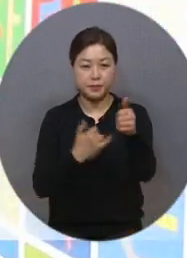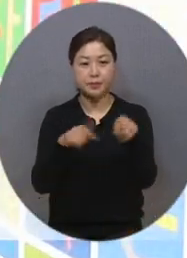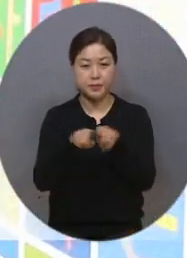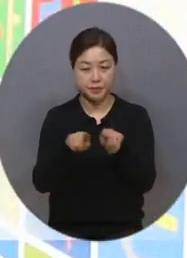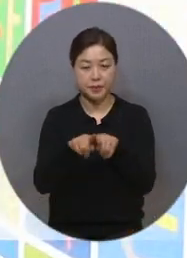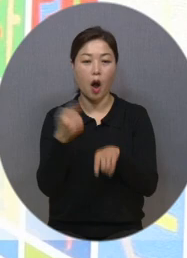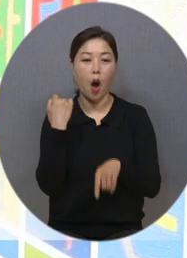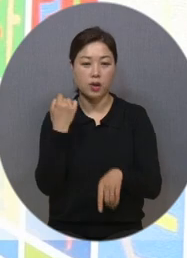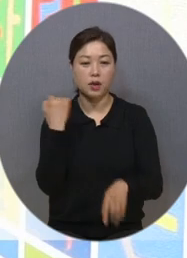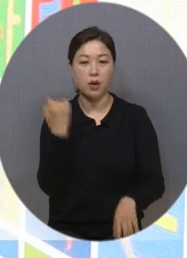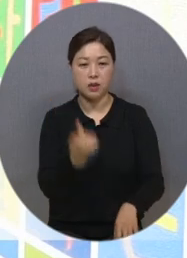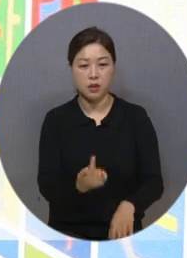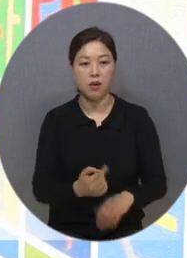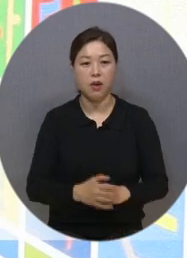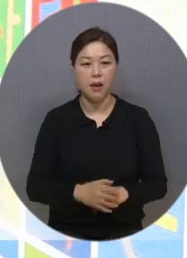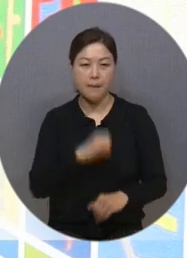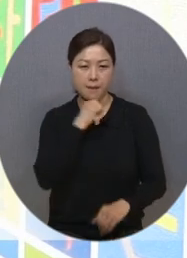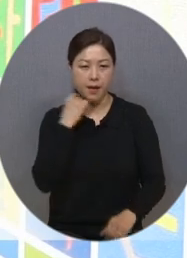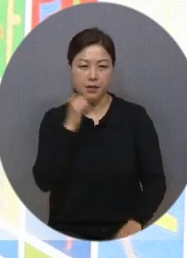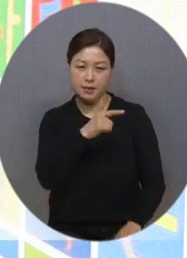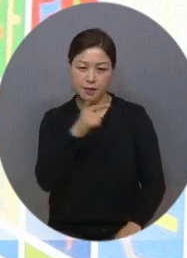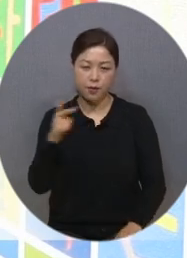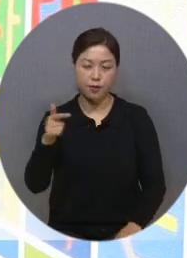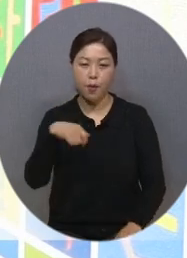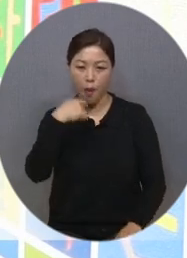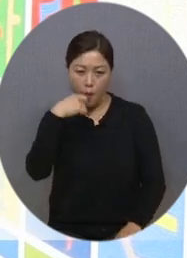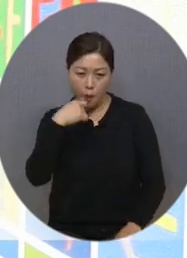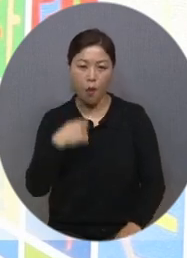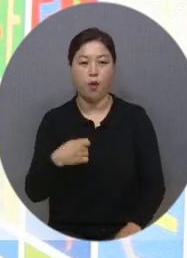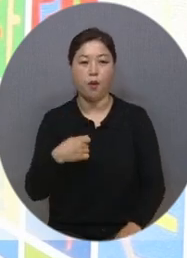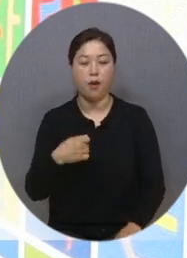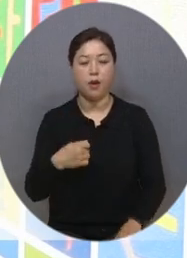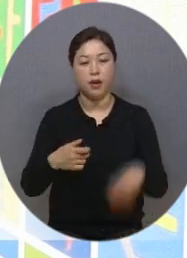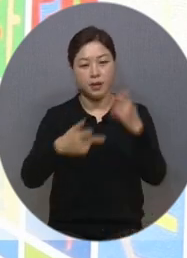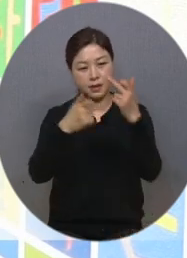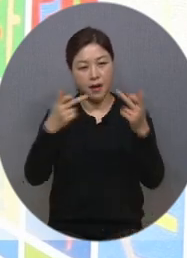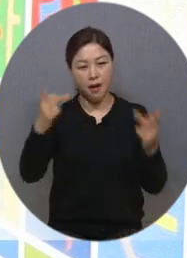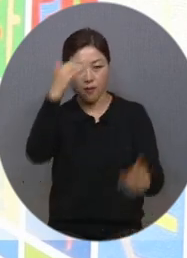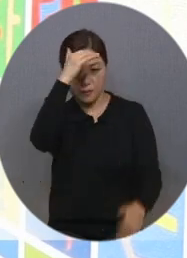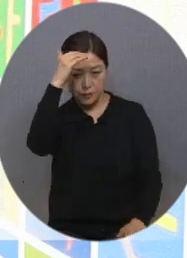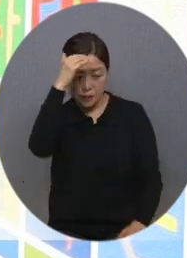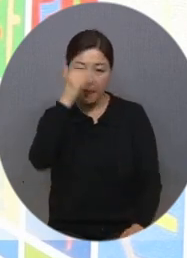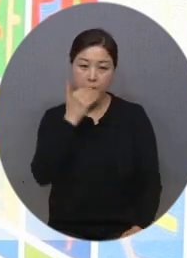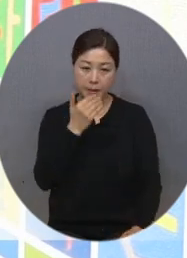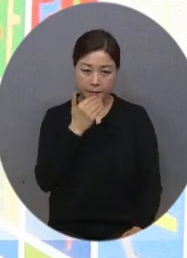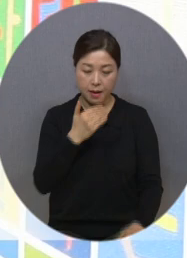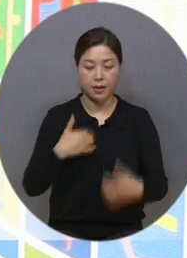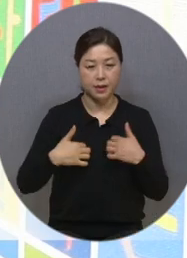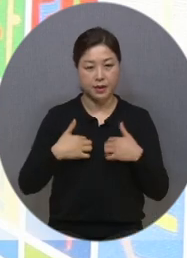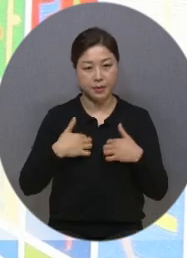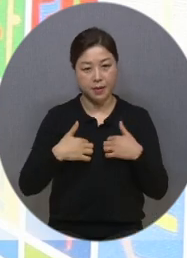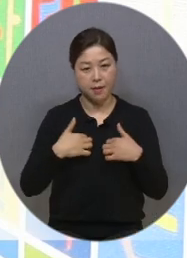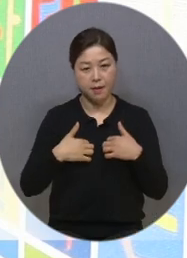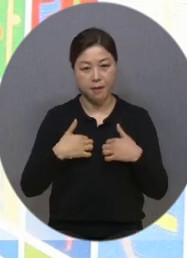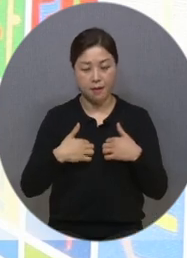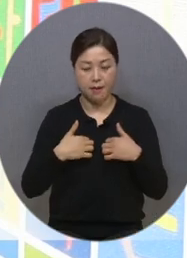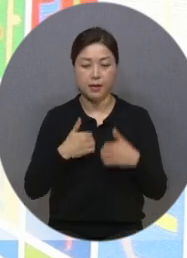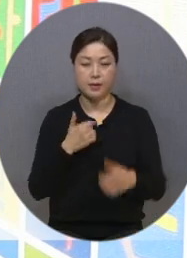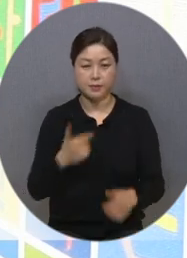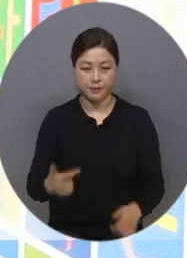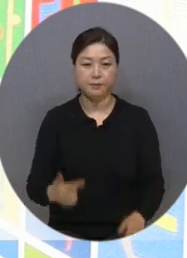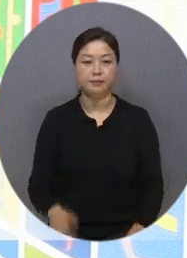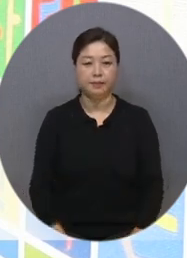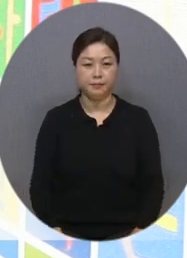남편이랑 어제 내려와가지고 맛있는 것도 먹고 여기서 또 자연과 함께 할 수 있어서 너무